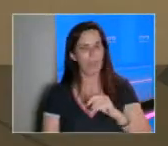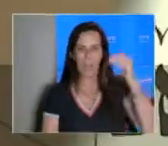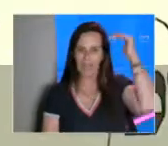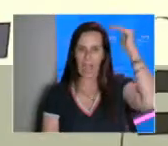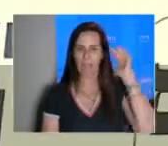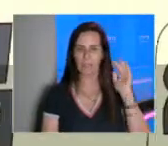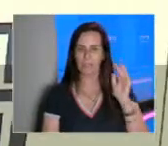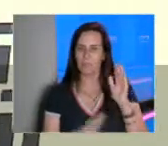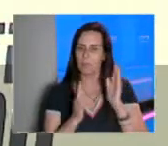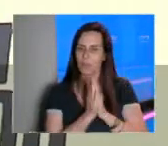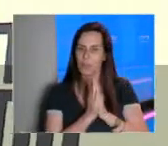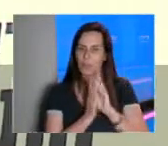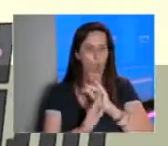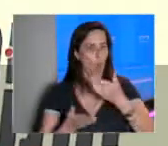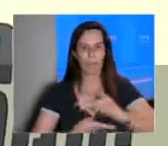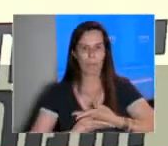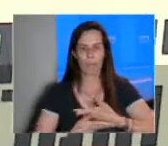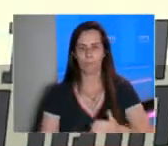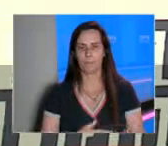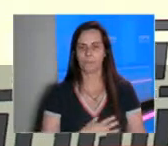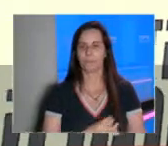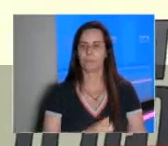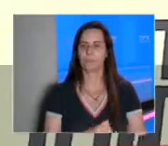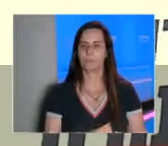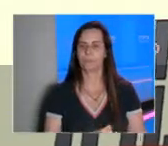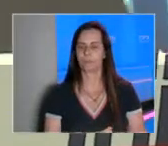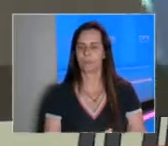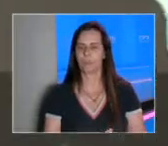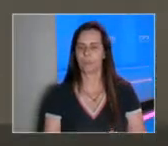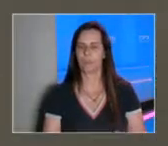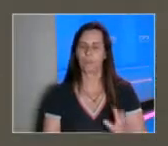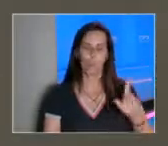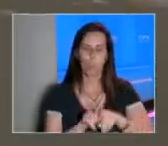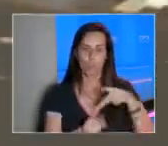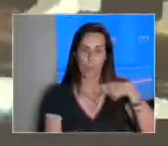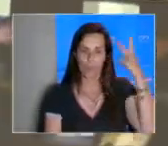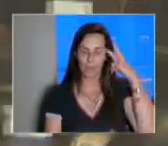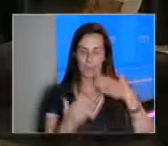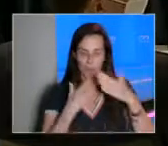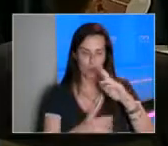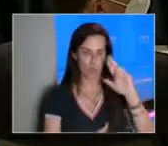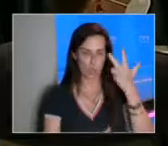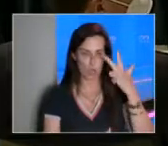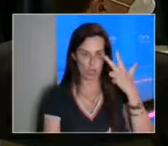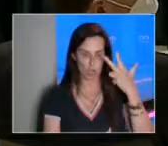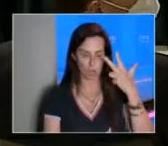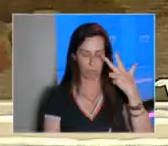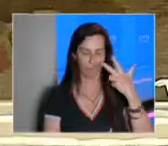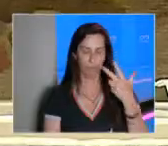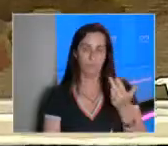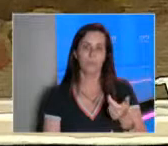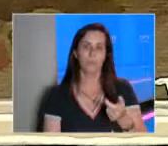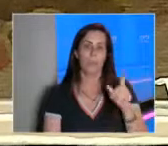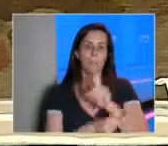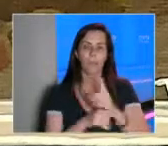גנץ מבקש לא לקבל את זה. נכון. קודם כל, למיטב הבנתי, הדיון יתקיים ביום שלישי, ובכל